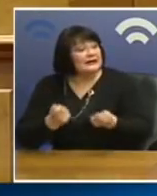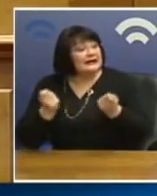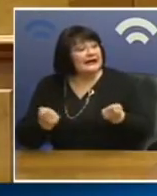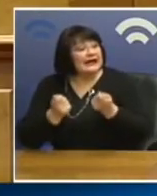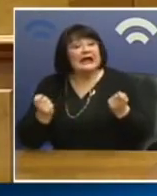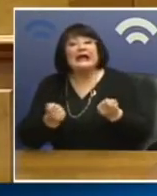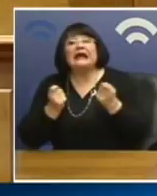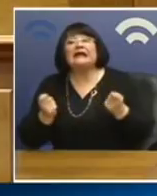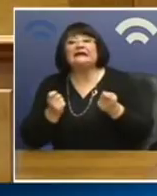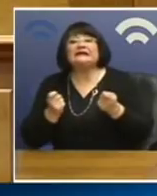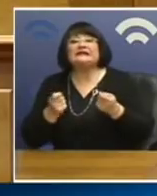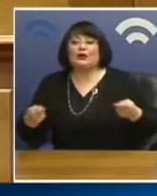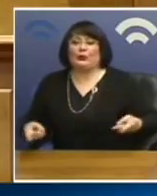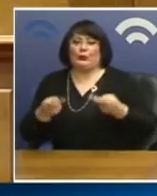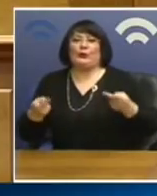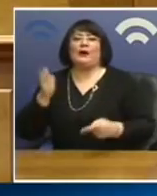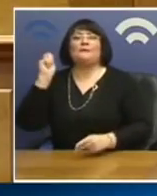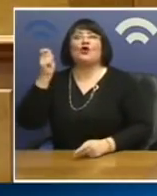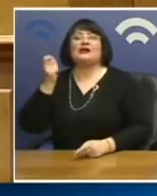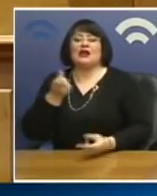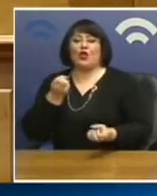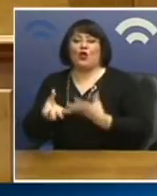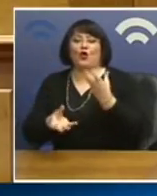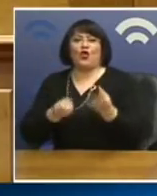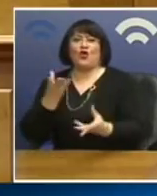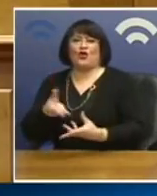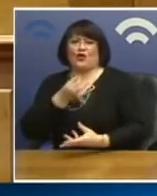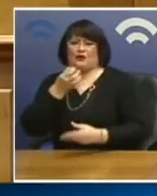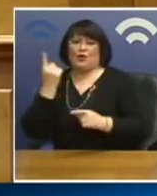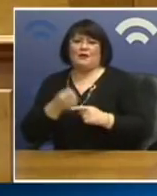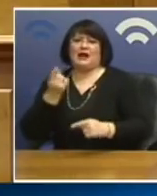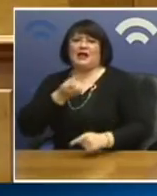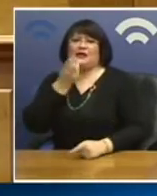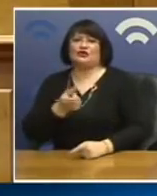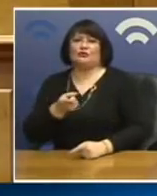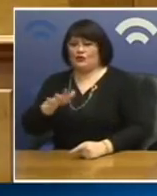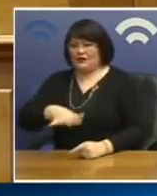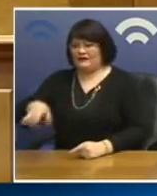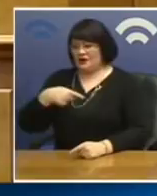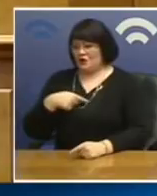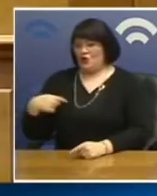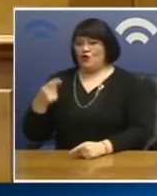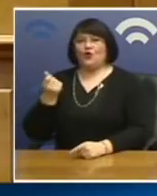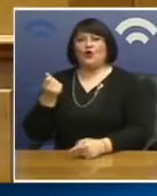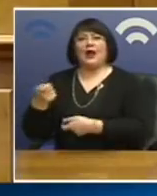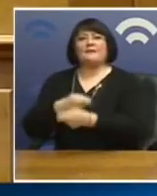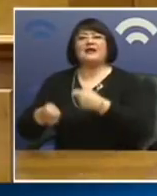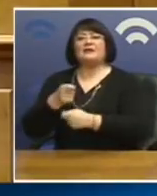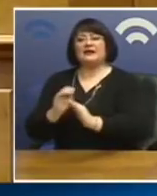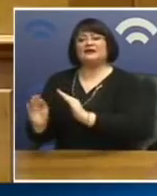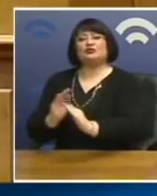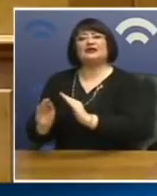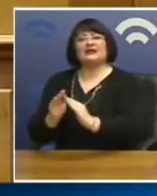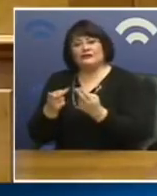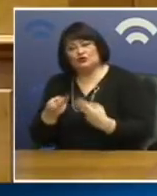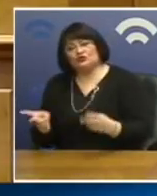μια επιεική πολιτική, κάνετε χάρες, θα το πω λαϊκά, στην παρασιτική ολιγαρχία και την επιχειρηματική ελίτ.